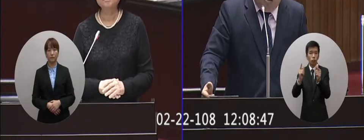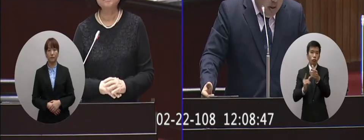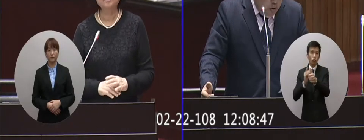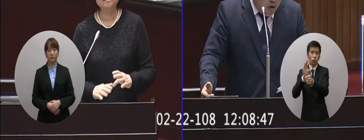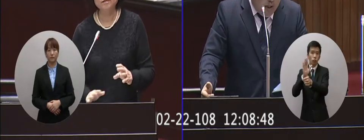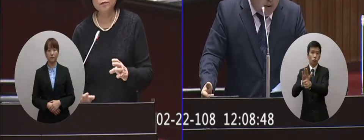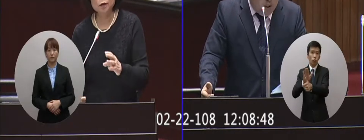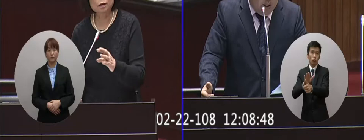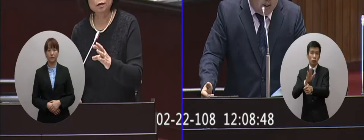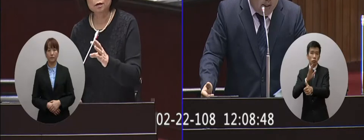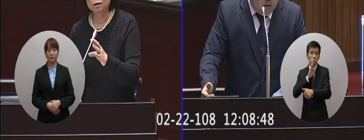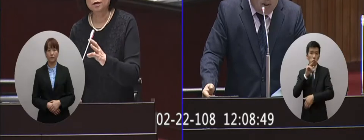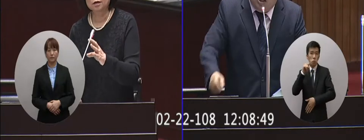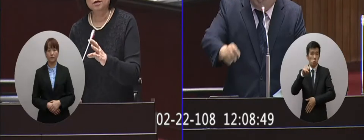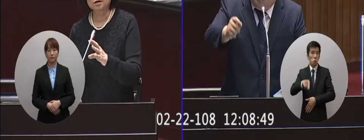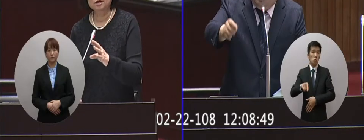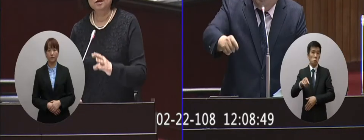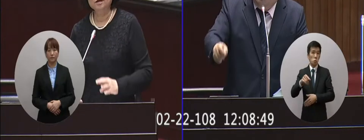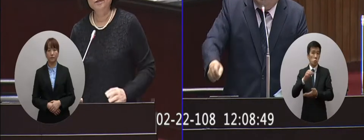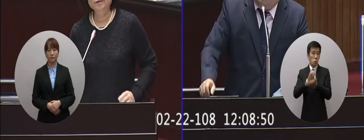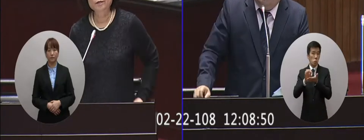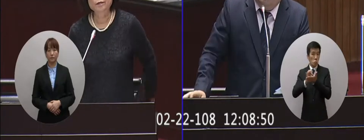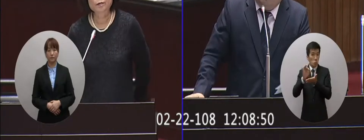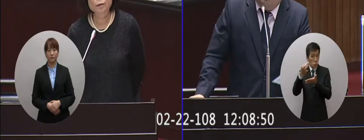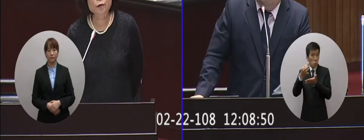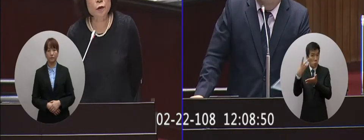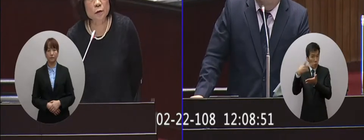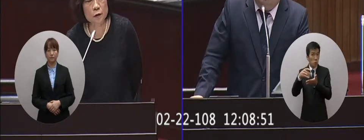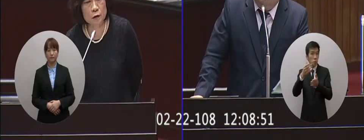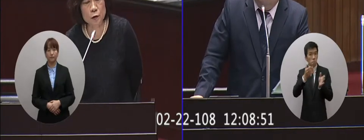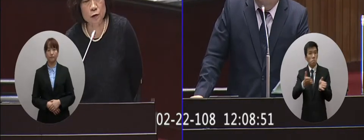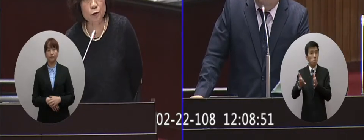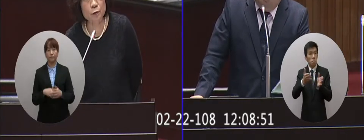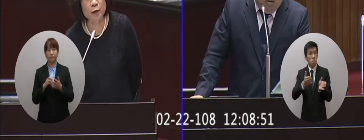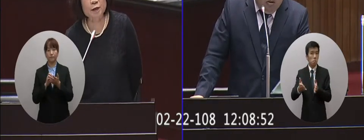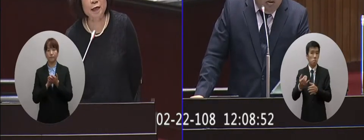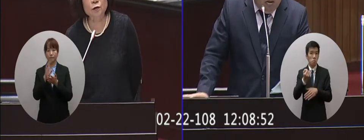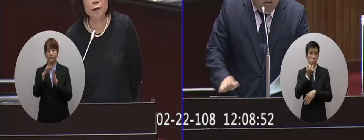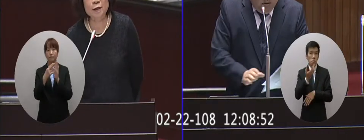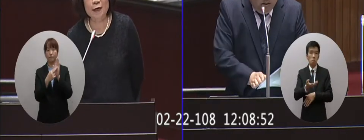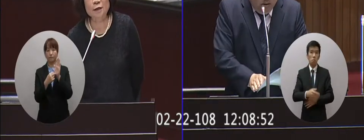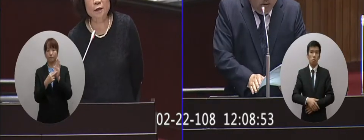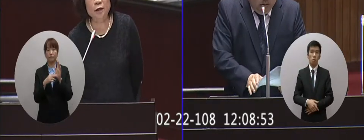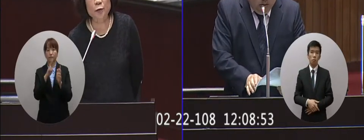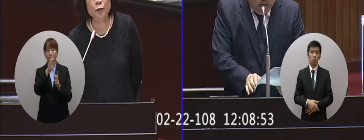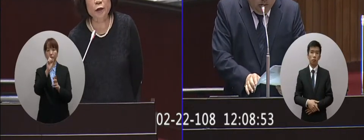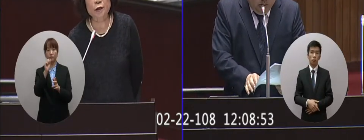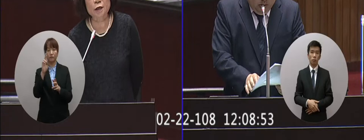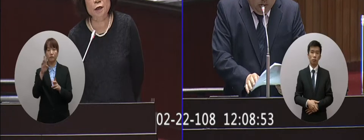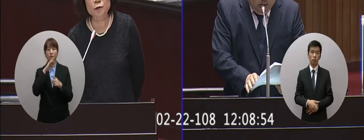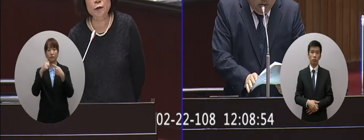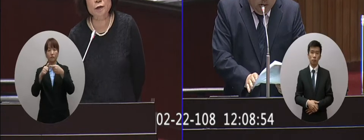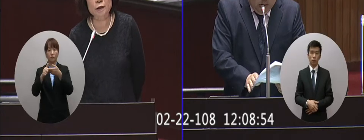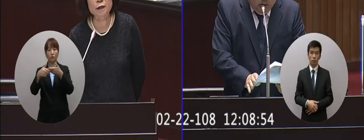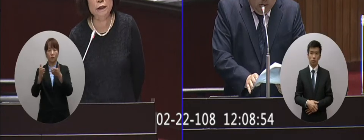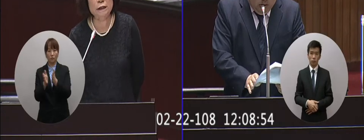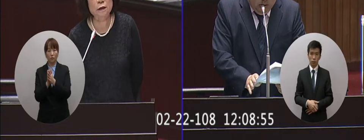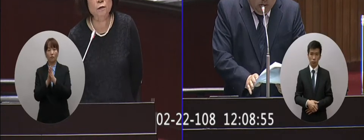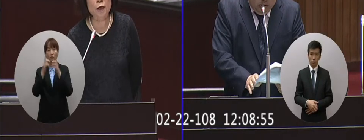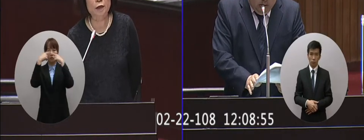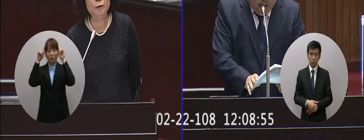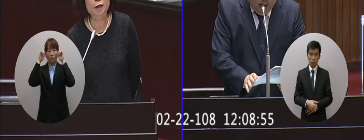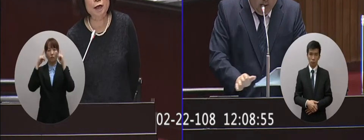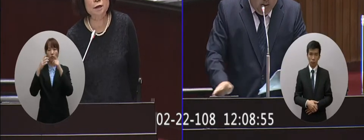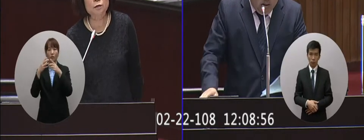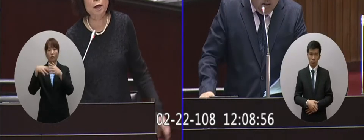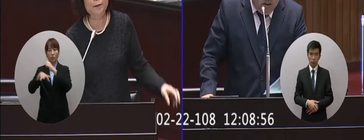的预算有可能在做一个整理吗？ 跟委员说明一下 ，USR 是教育部的一个高教生根的